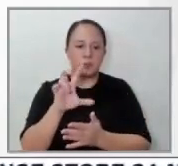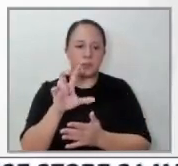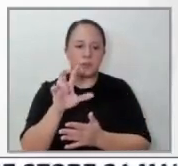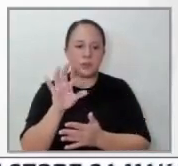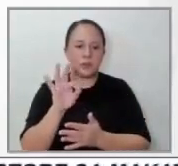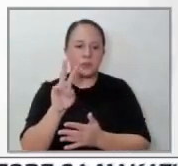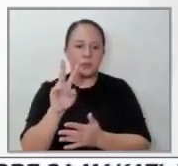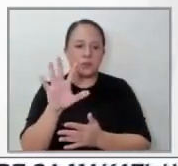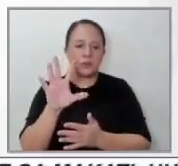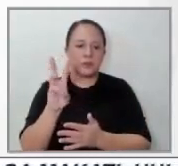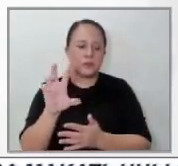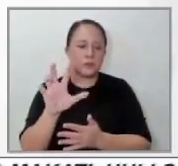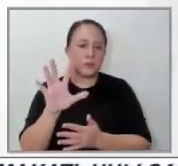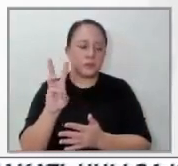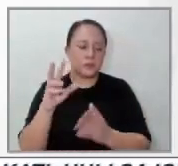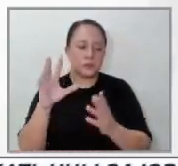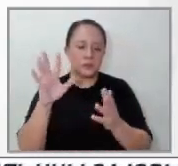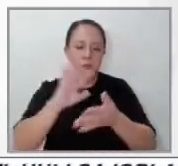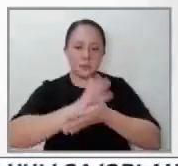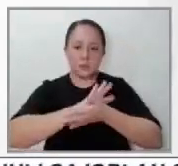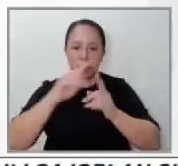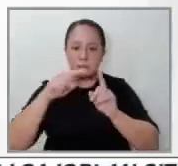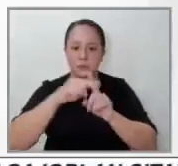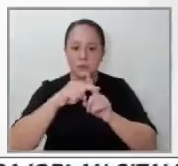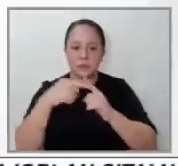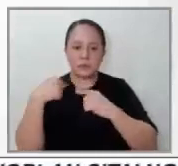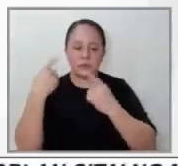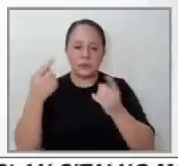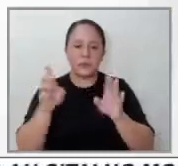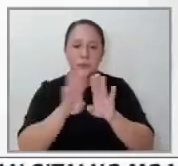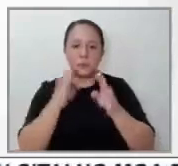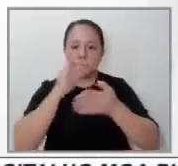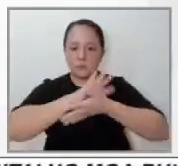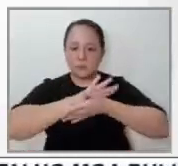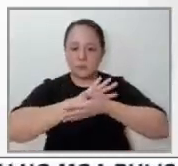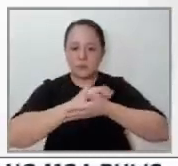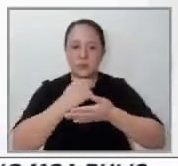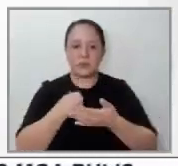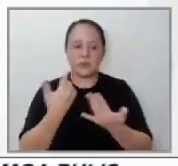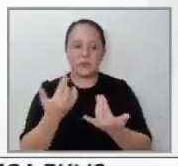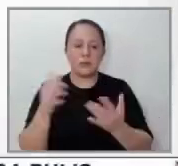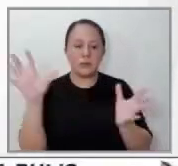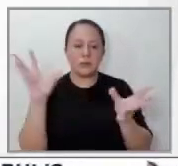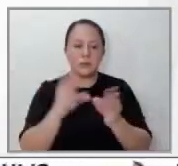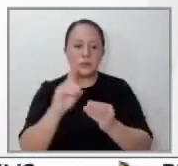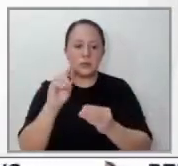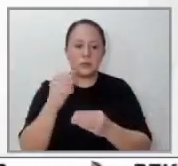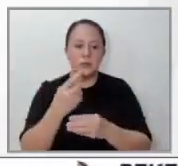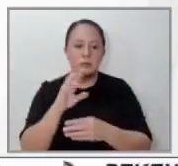2,792,656 sa mga nagpositibo sa sakit mula nang magsimula ang pandemya. Nakapagtala rin po ang DOH ng